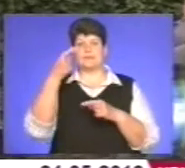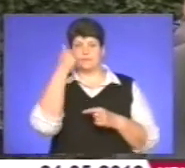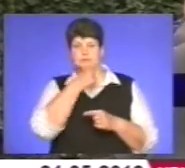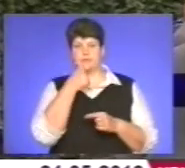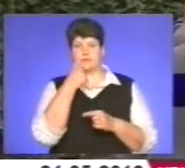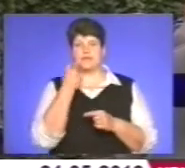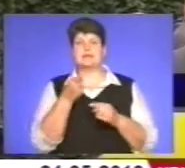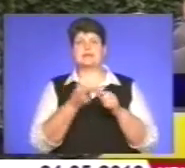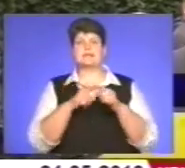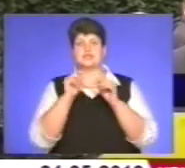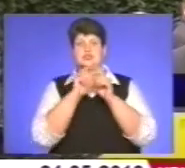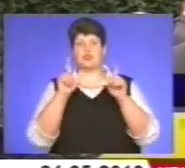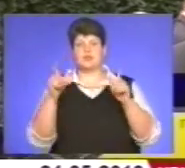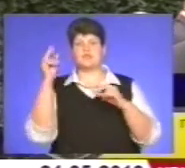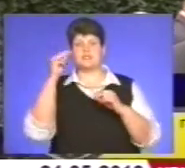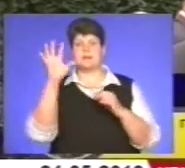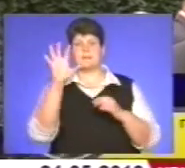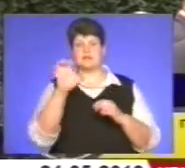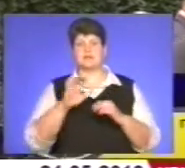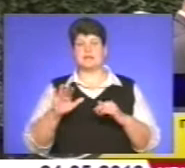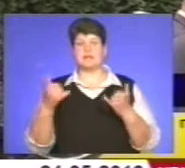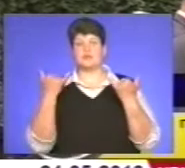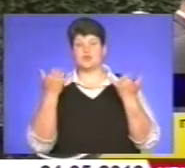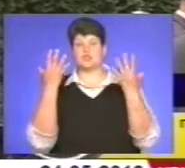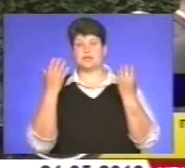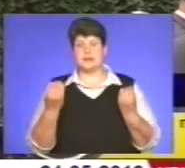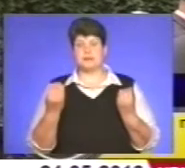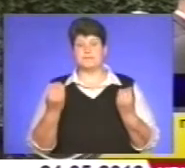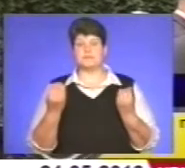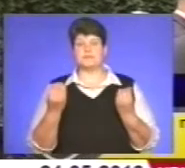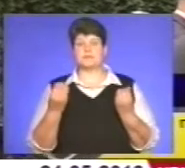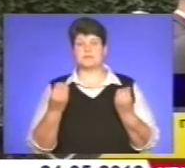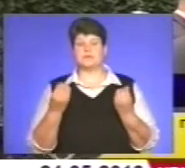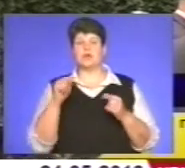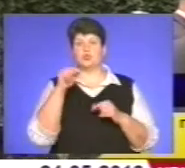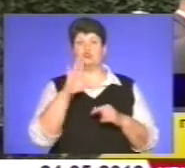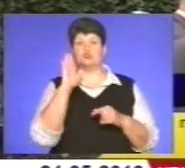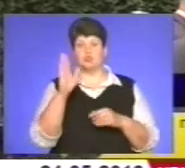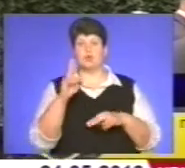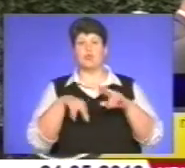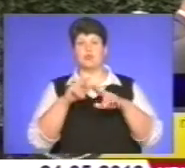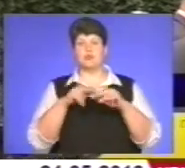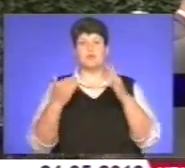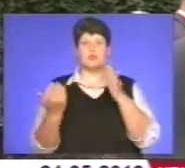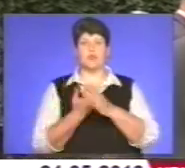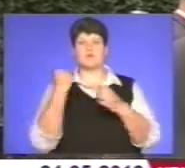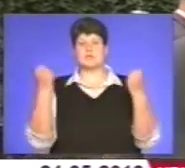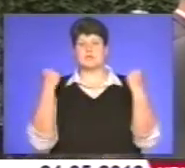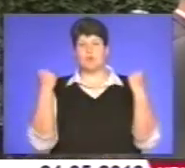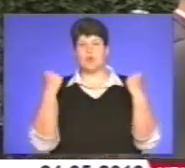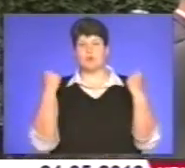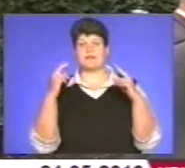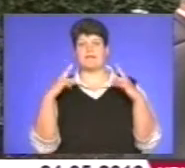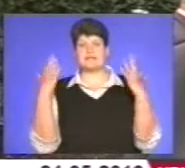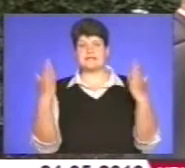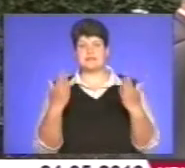якій навчається біля 500 учнів на сьогоднішній день. Тут буде побудований новий спортивний здобудований